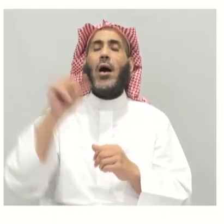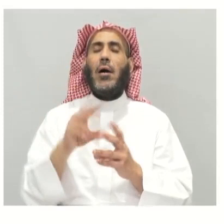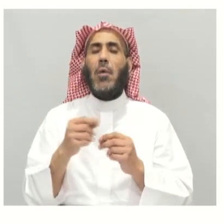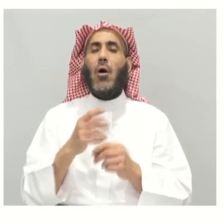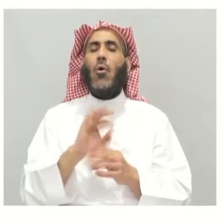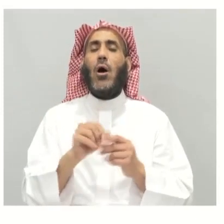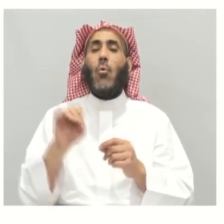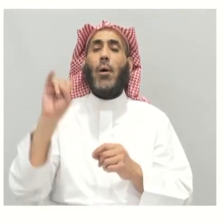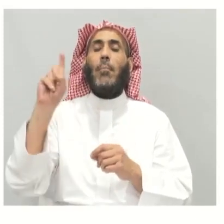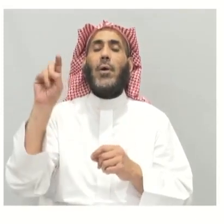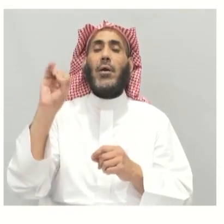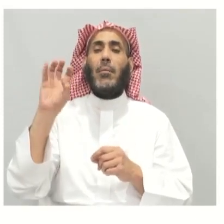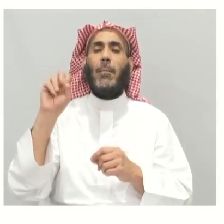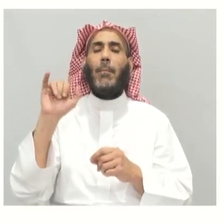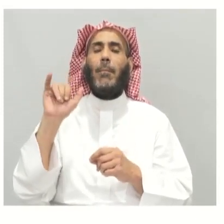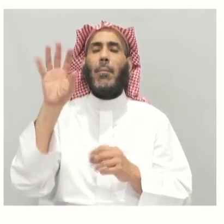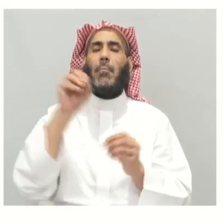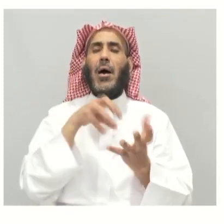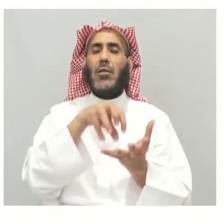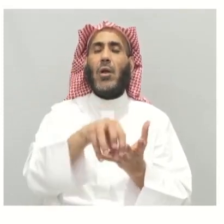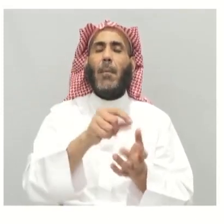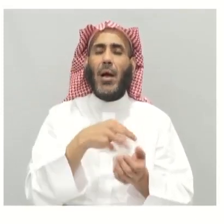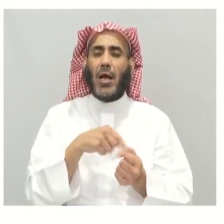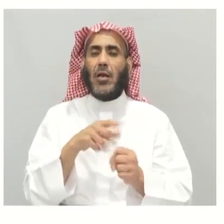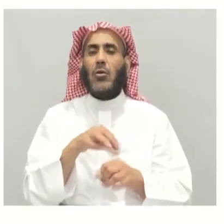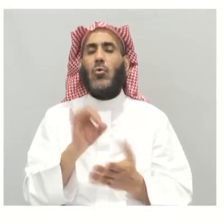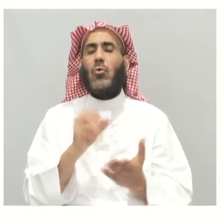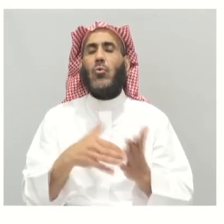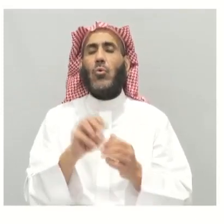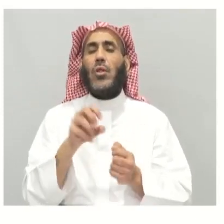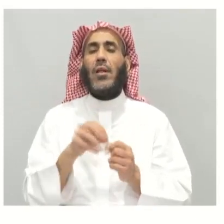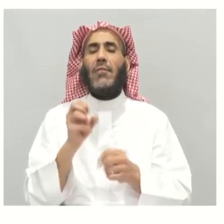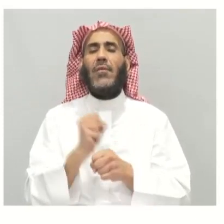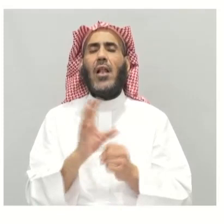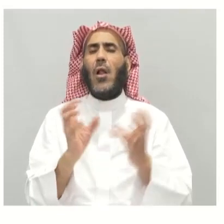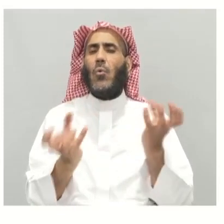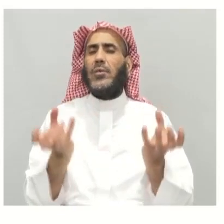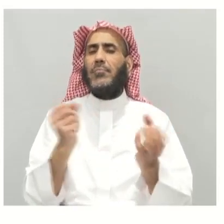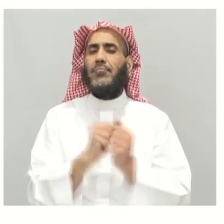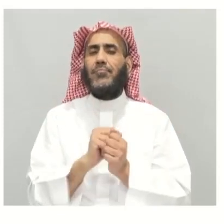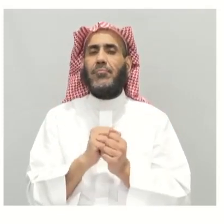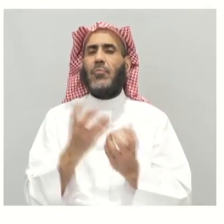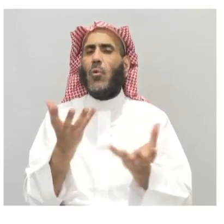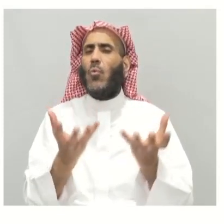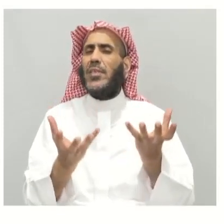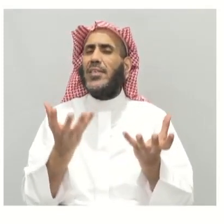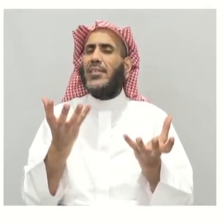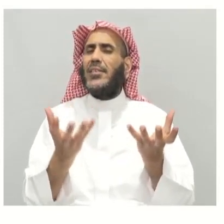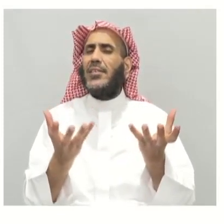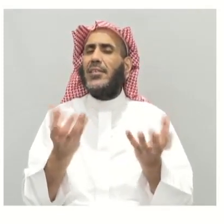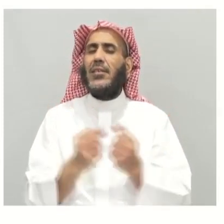ومرمى، كذلك تدل على مكان حدوث الفعل. على وزن ماذا؟ أحسنتم، إذن على